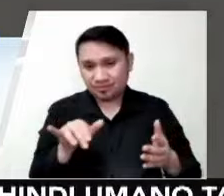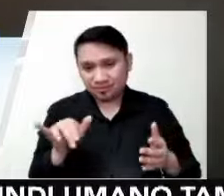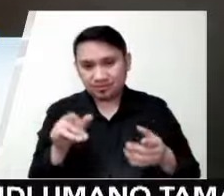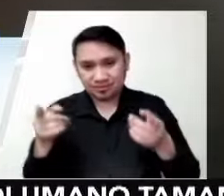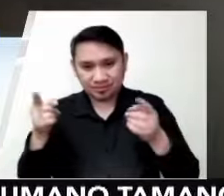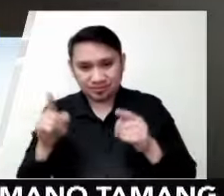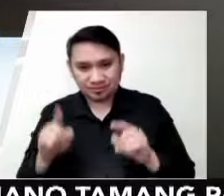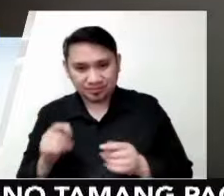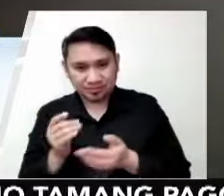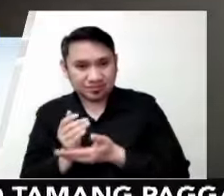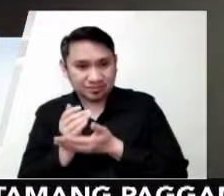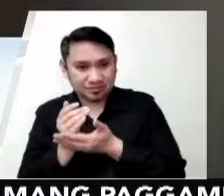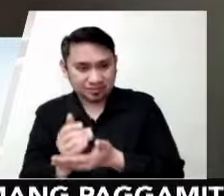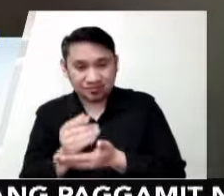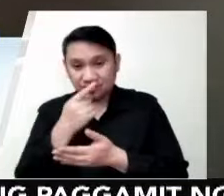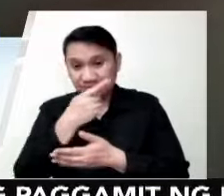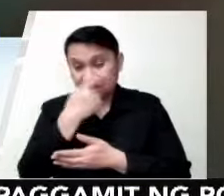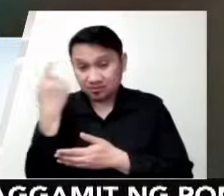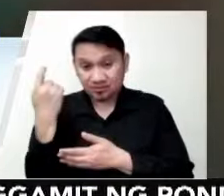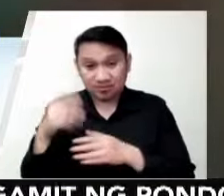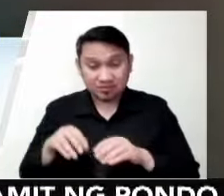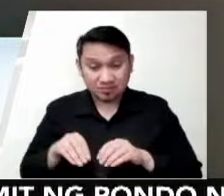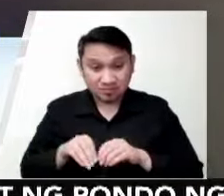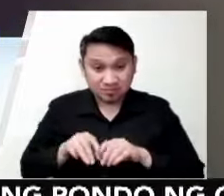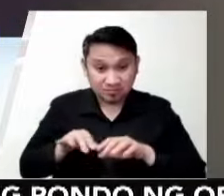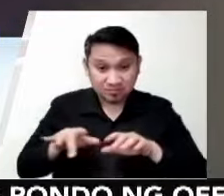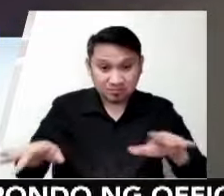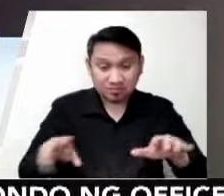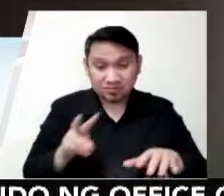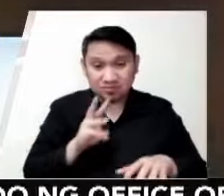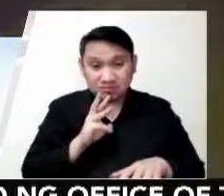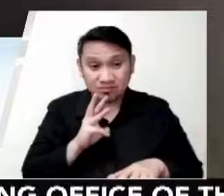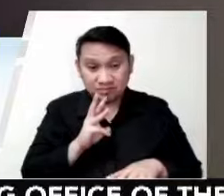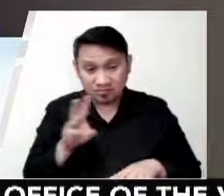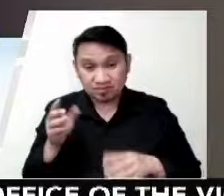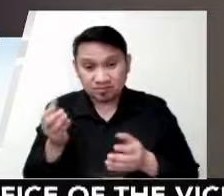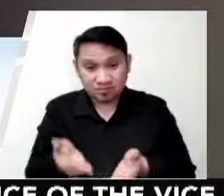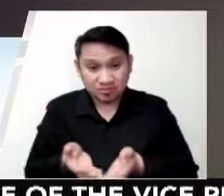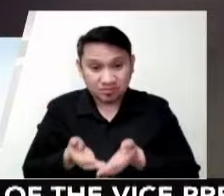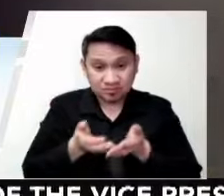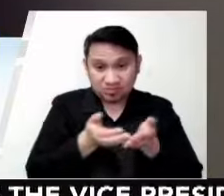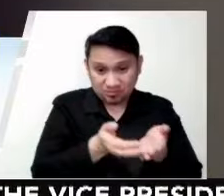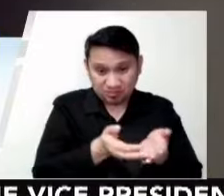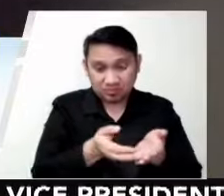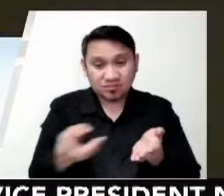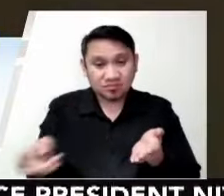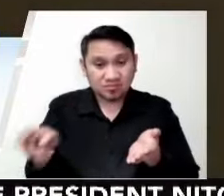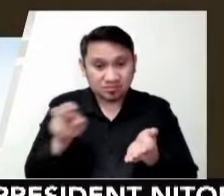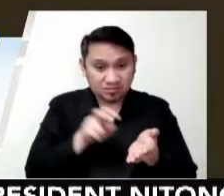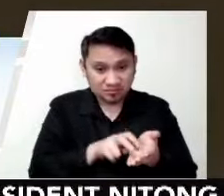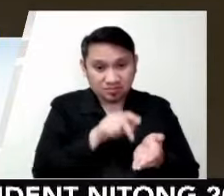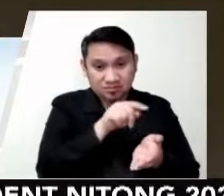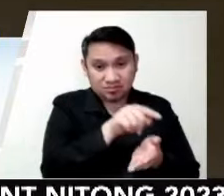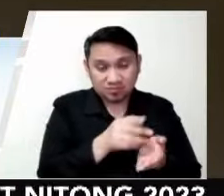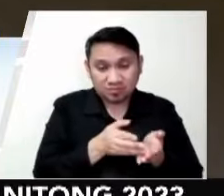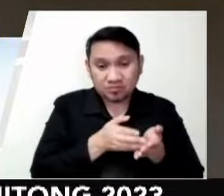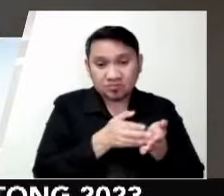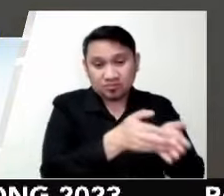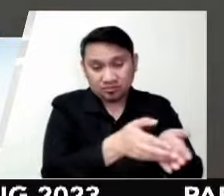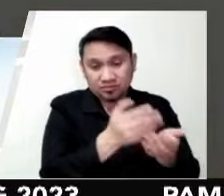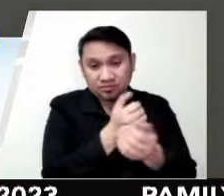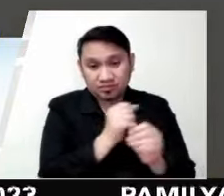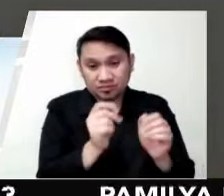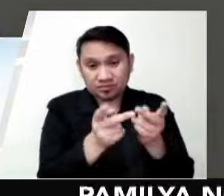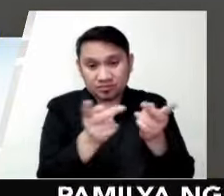umapaw kasi ang tubig sa Sibugay River isinakay sila sa Rescue boats at dinala sa evacuation Center ayon sa pag-asa nagpaulan din ang habagat sa